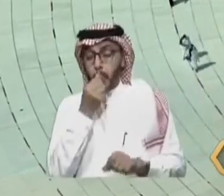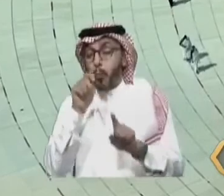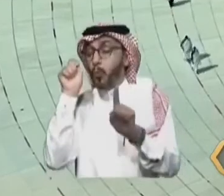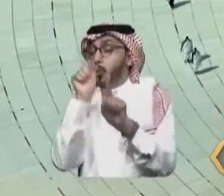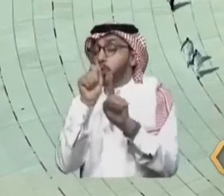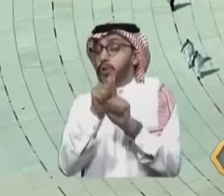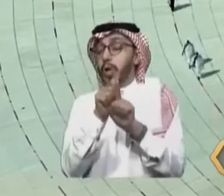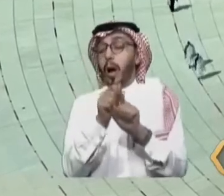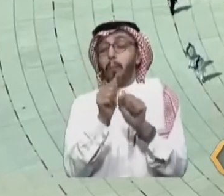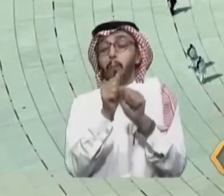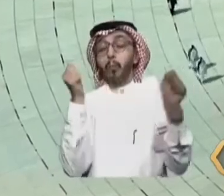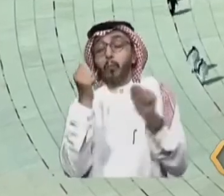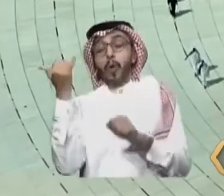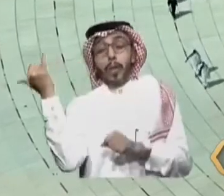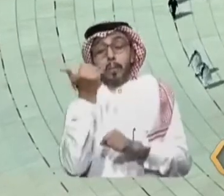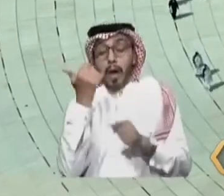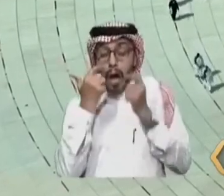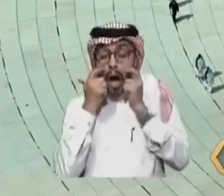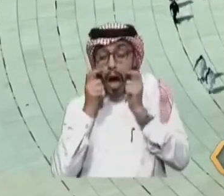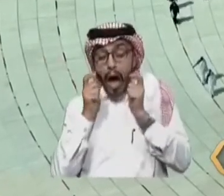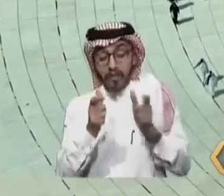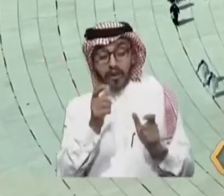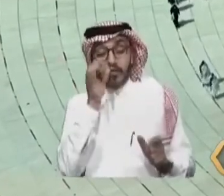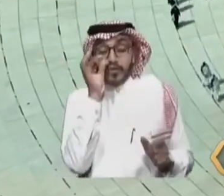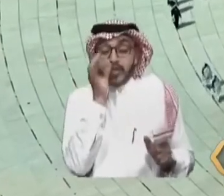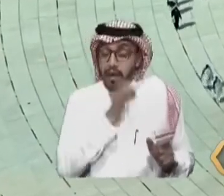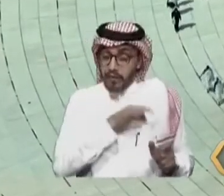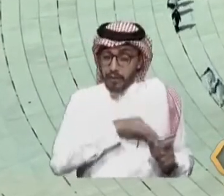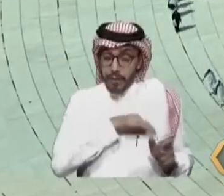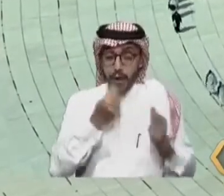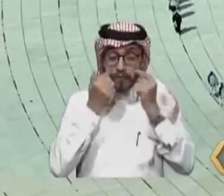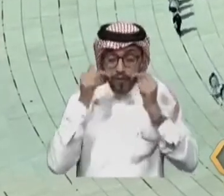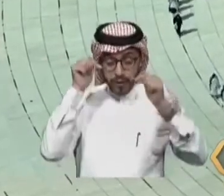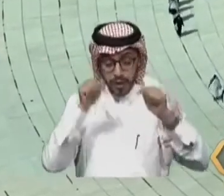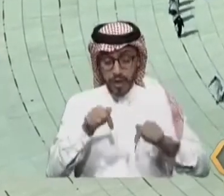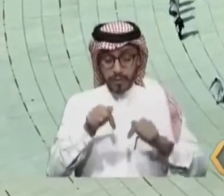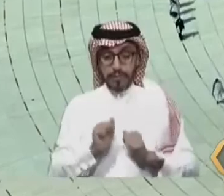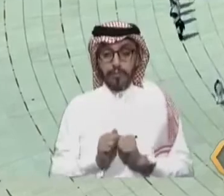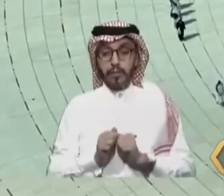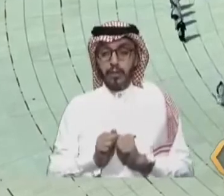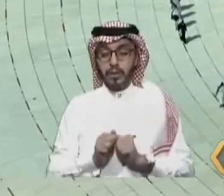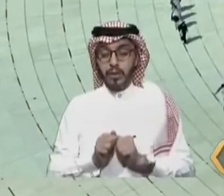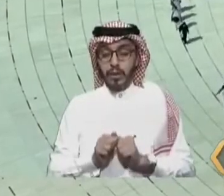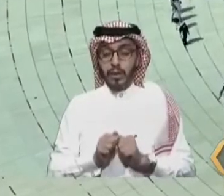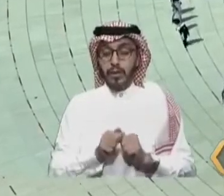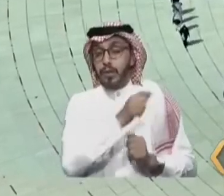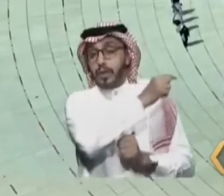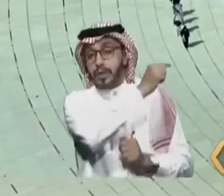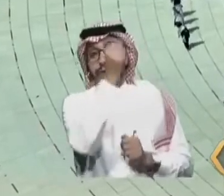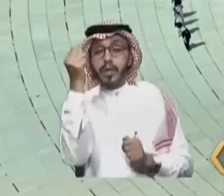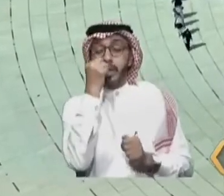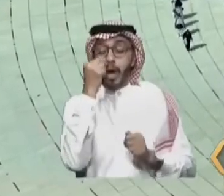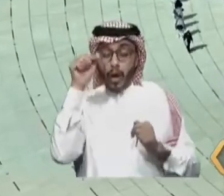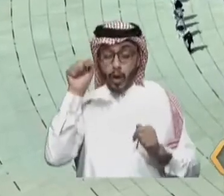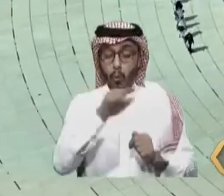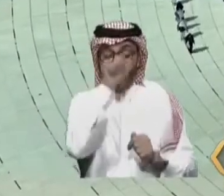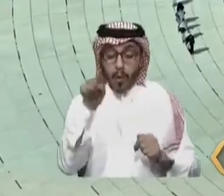الوصية العظيمة، واحرصوا على ما ينفعكم في دنياكم وفي دينكم